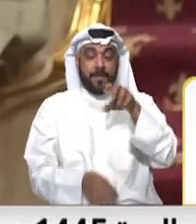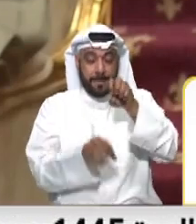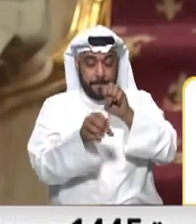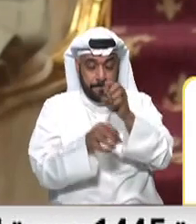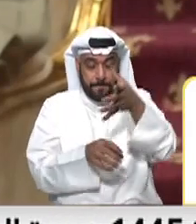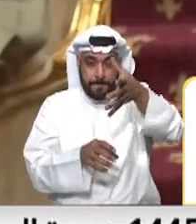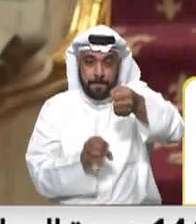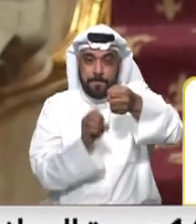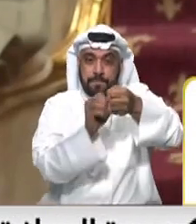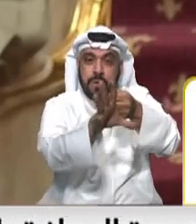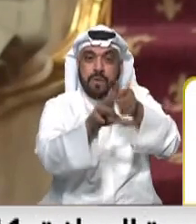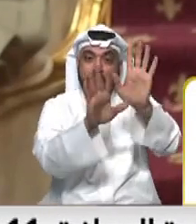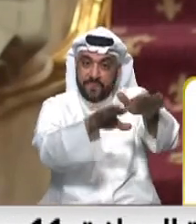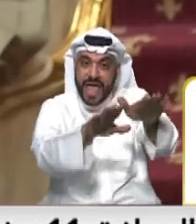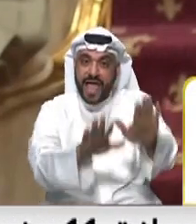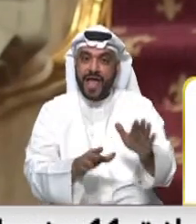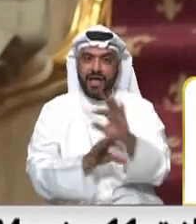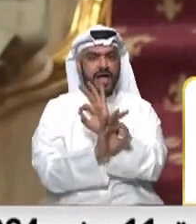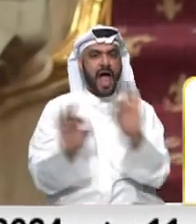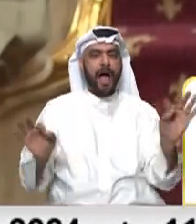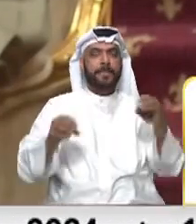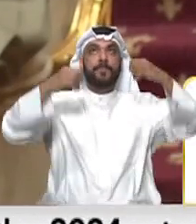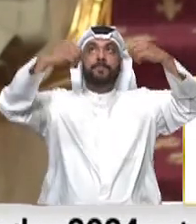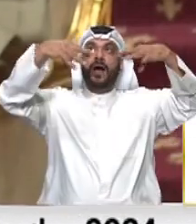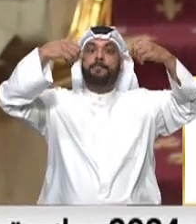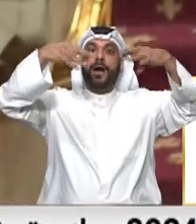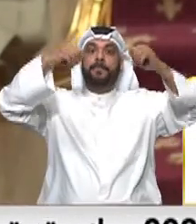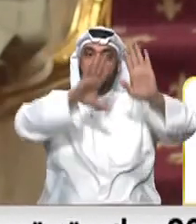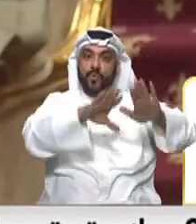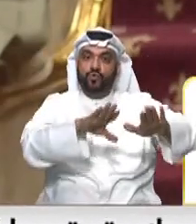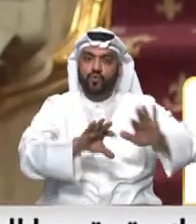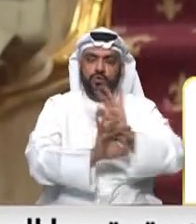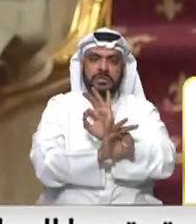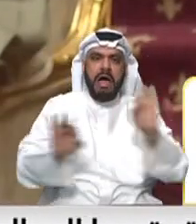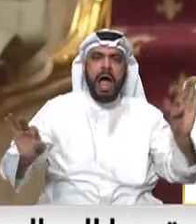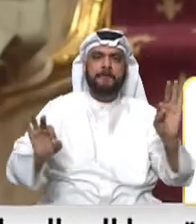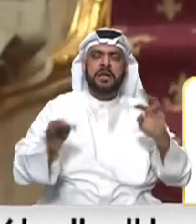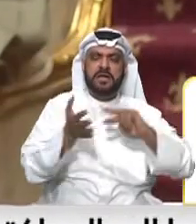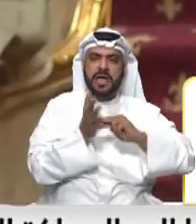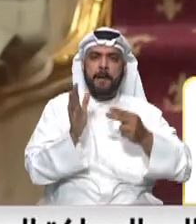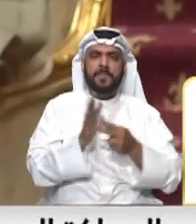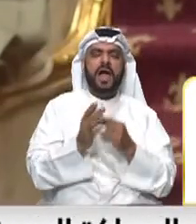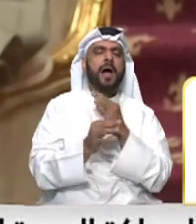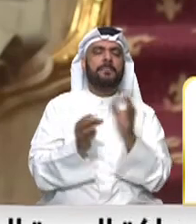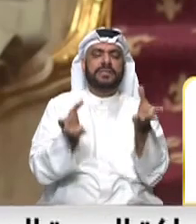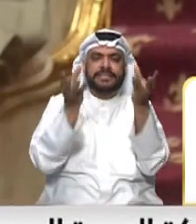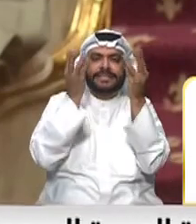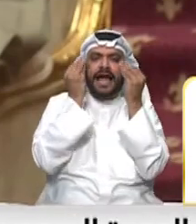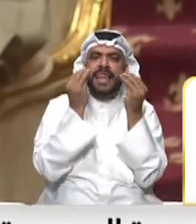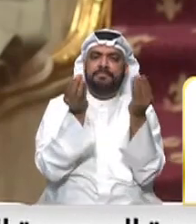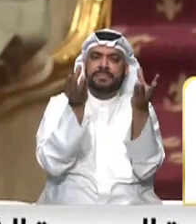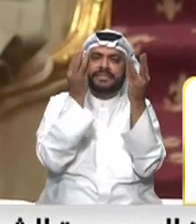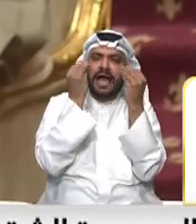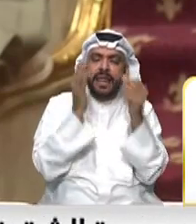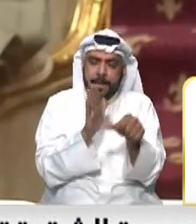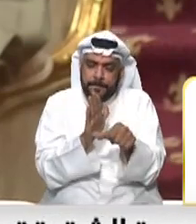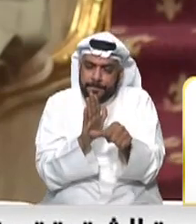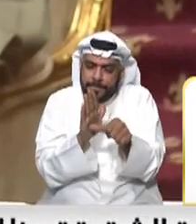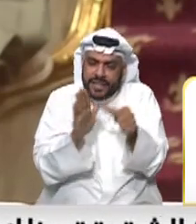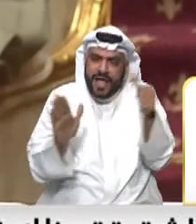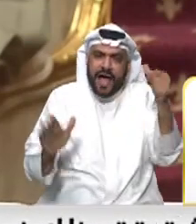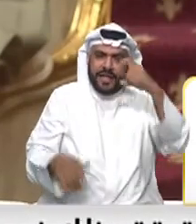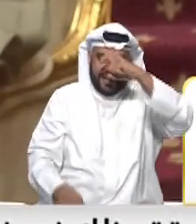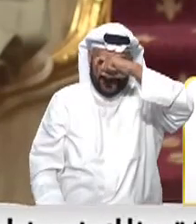قوه لطفاء العام بالتكليف اللواء خالد عبد الله فهد بتنظيم واعداد حمله توعويه من بدايه